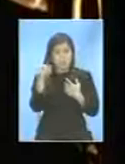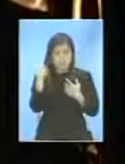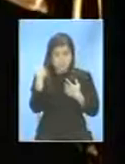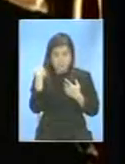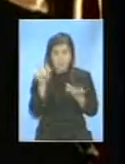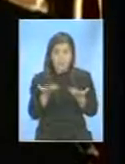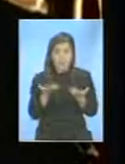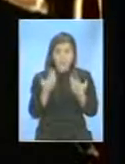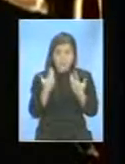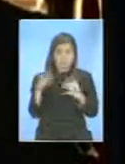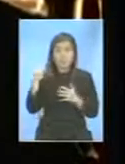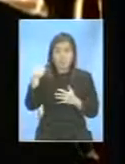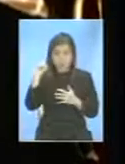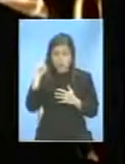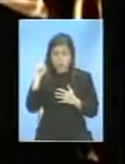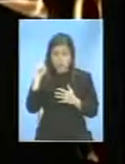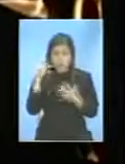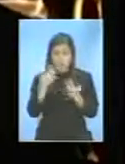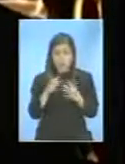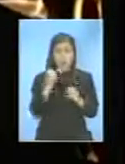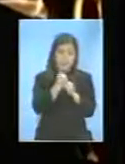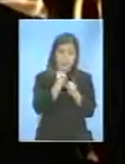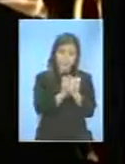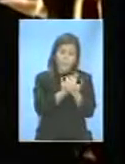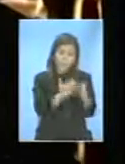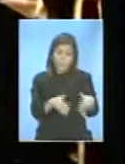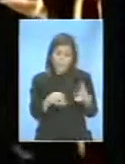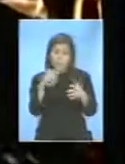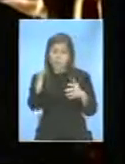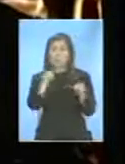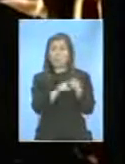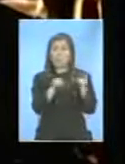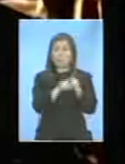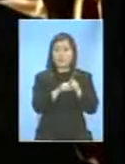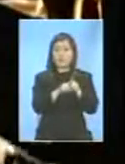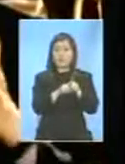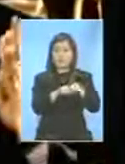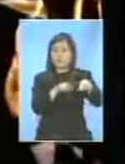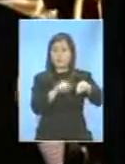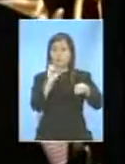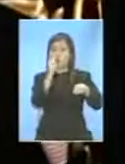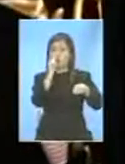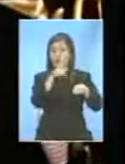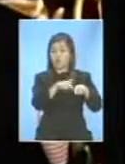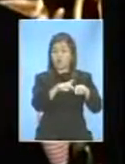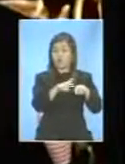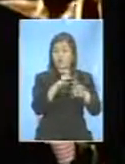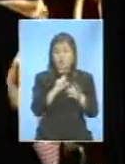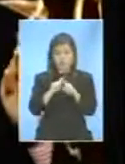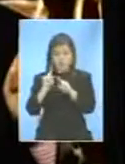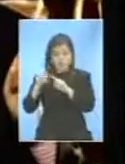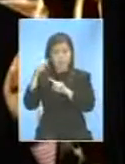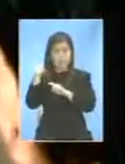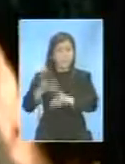ประท้วงกันเพียบนะฮะมีอยู่ช่วงหนึ่งสมศักดิ์เกียรติสุรนนท์ประธานรัฐสภานะฮะวินิจฉัยว่าข้อความในสื่อมวลชนที่เอามาอ่านจะท